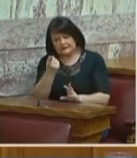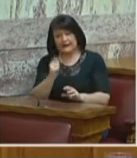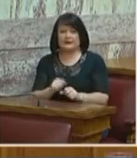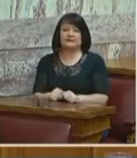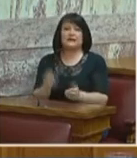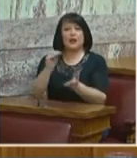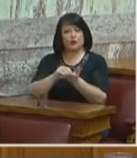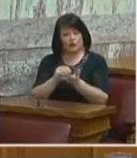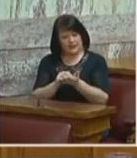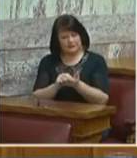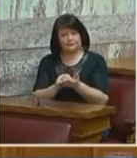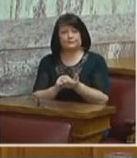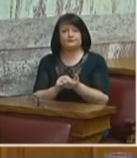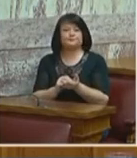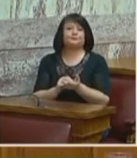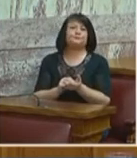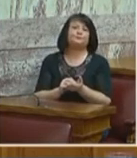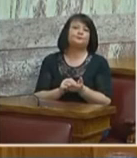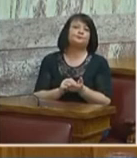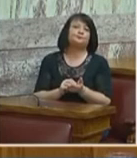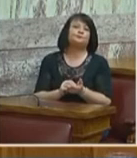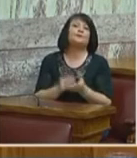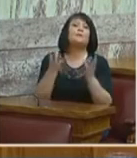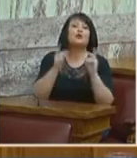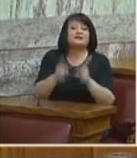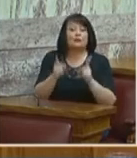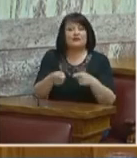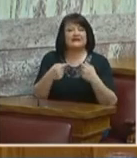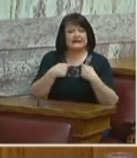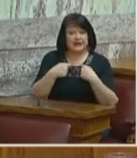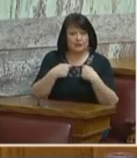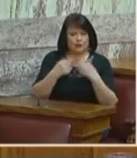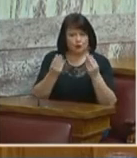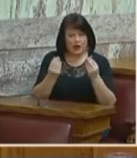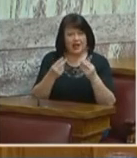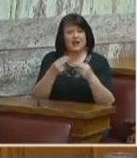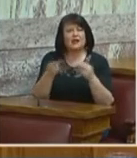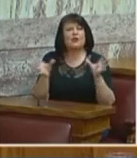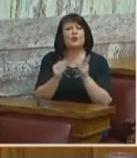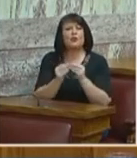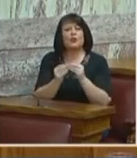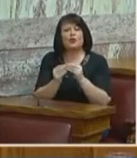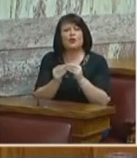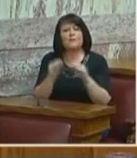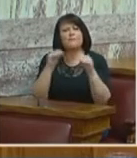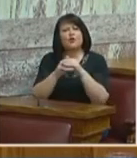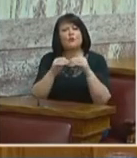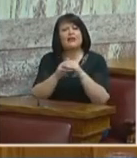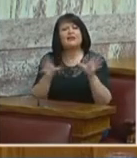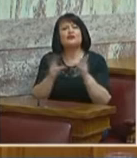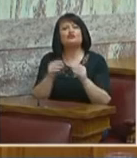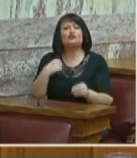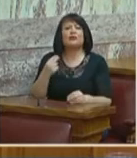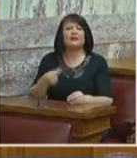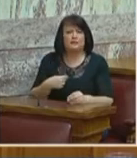ακόμα. Και πολλές από τις δικές μου αποφάσεις που αφορούν προμήθειες του δημοσίου, χωρίς να αλλάζει